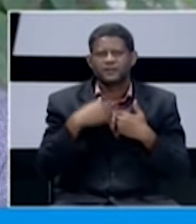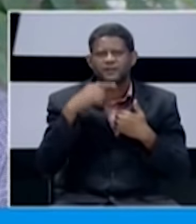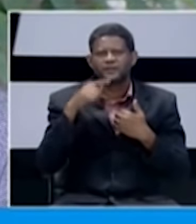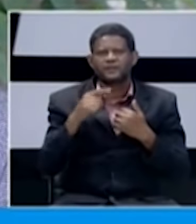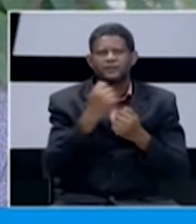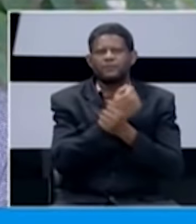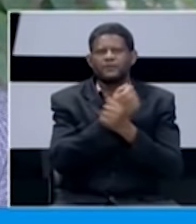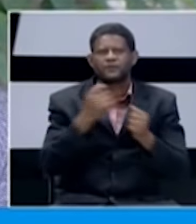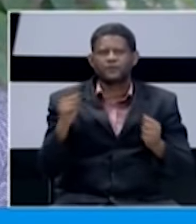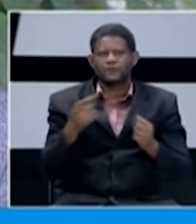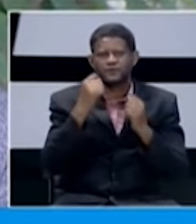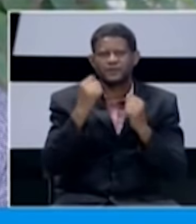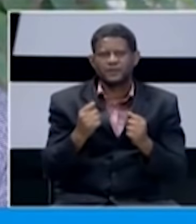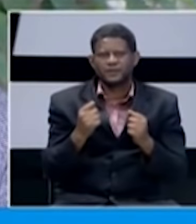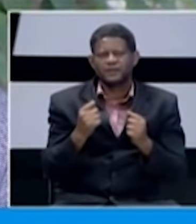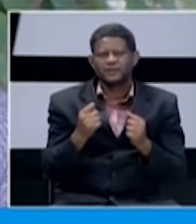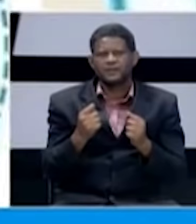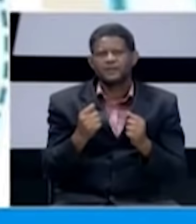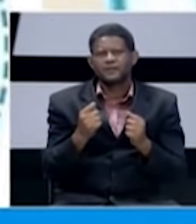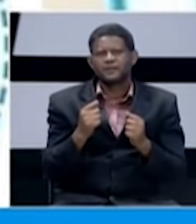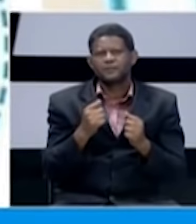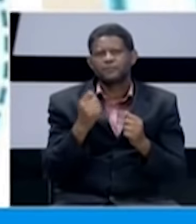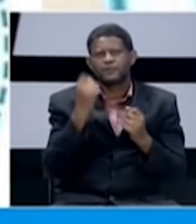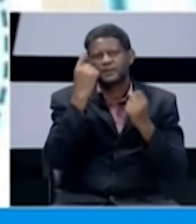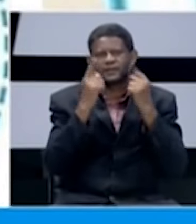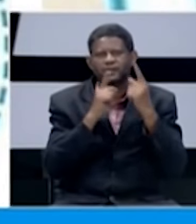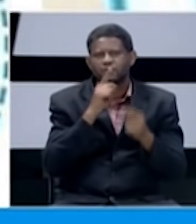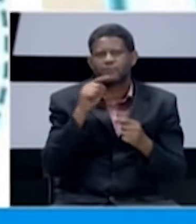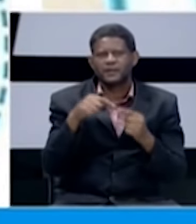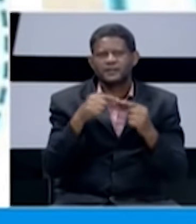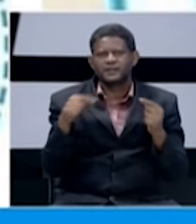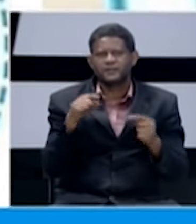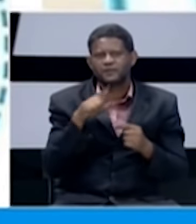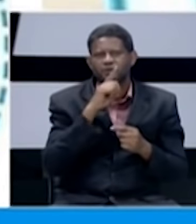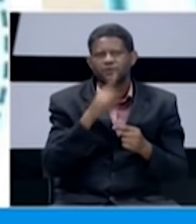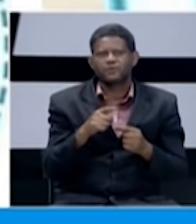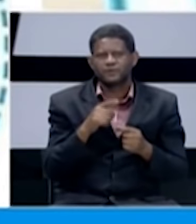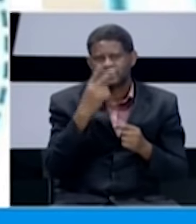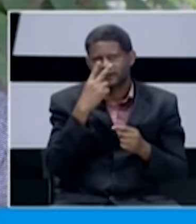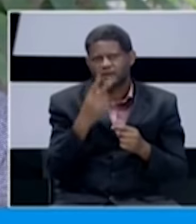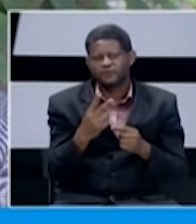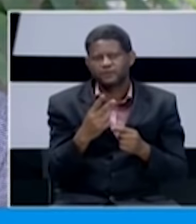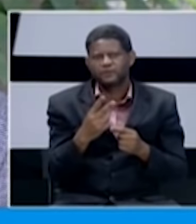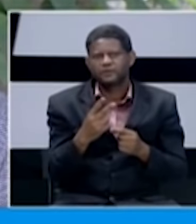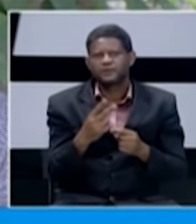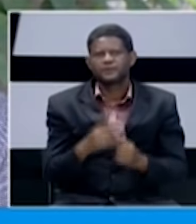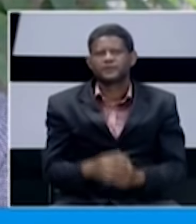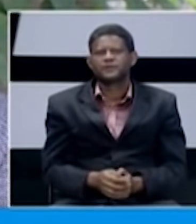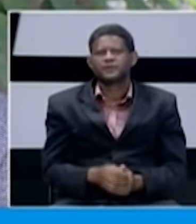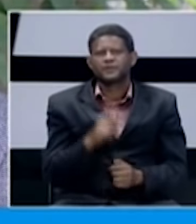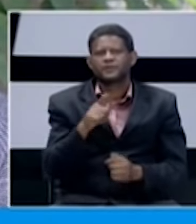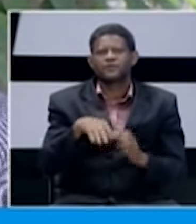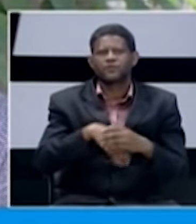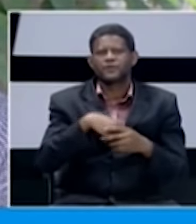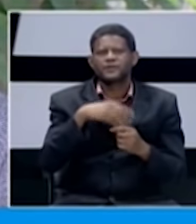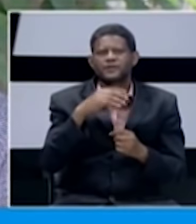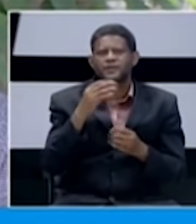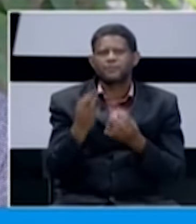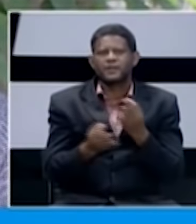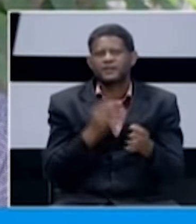እቲ መፍትሒ ክኸውን ዝኽእል መወዳእቱ ምርድዳ እዩ ስለዚ ብኣንጻር እዚ እንተተረኣዩ እቲ ዝወፀ መግለፂ